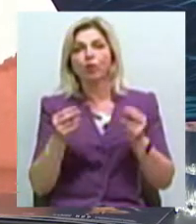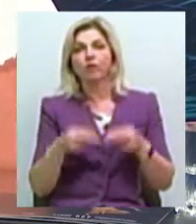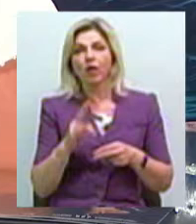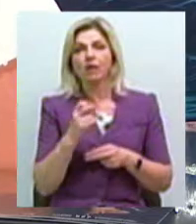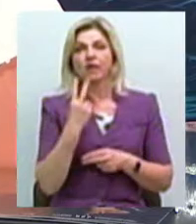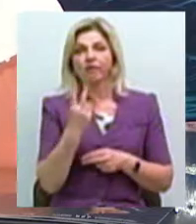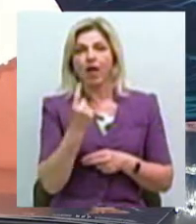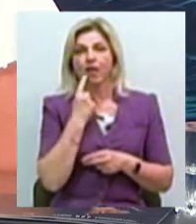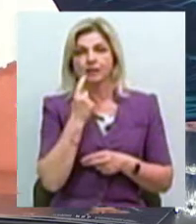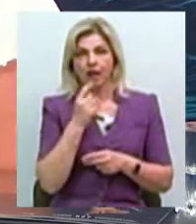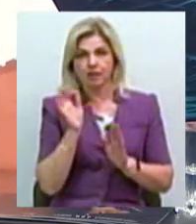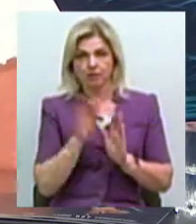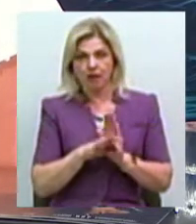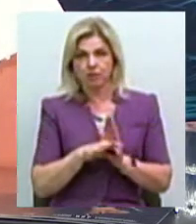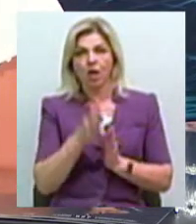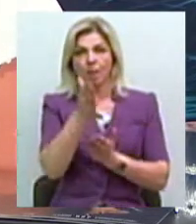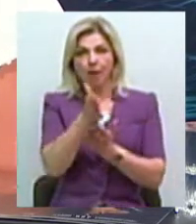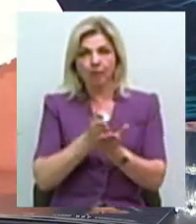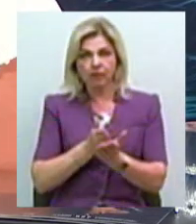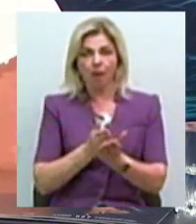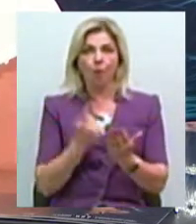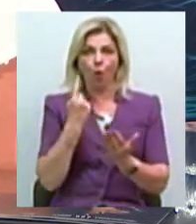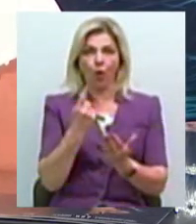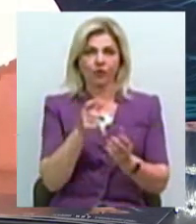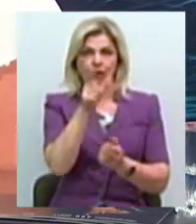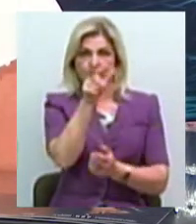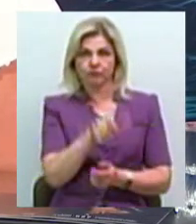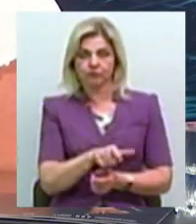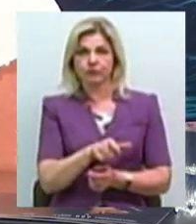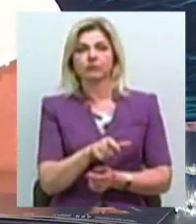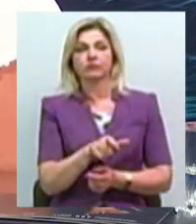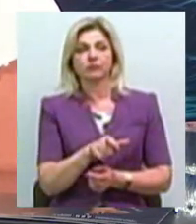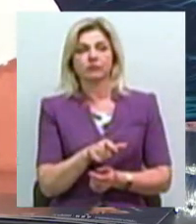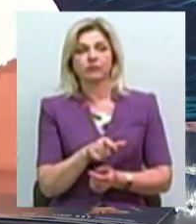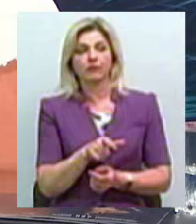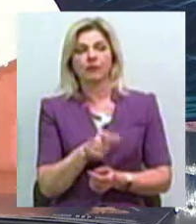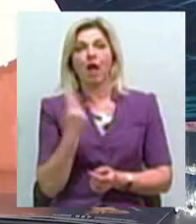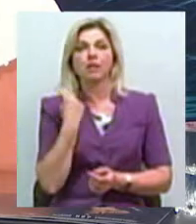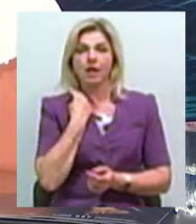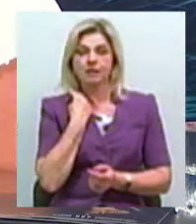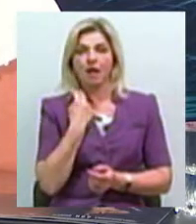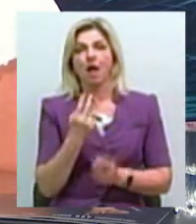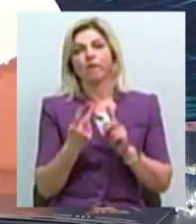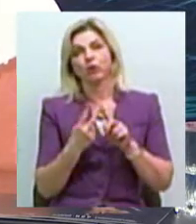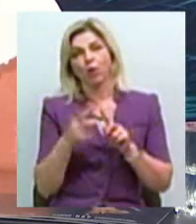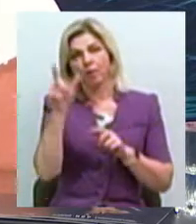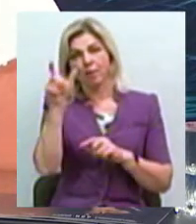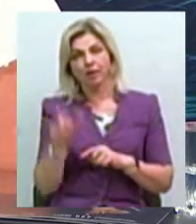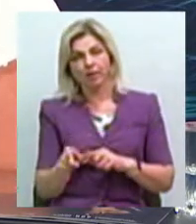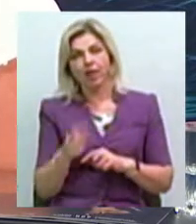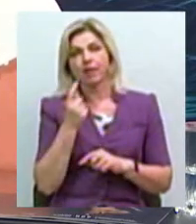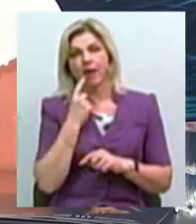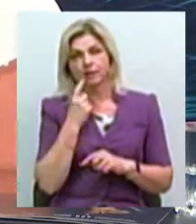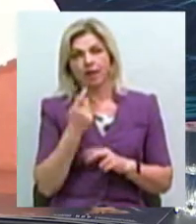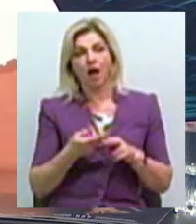языках сразу, то есть страница делится пополам, на одной половине это обычно английский язык, на другой половине язык,